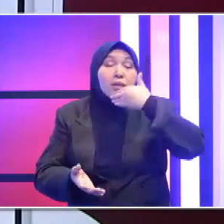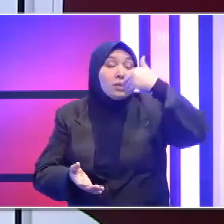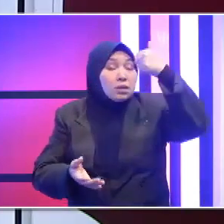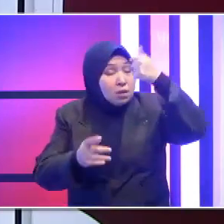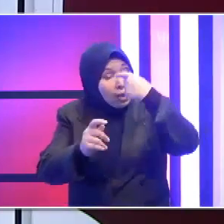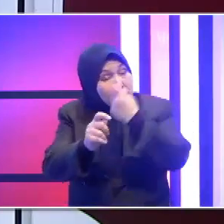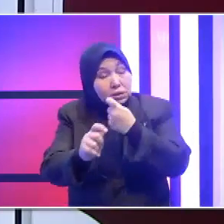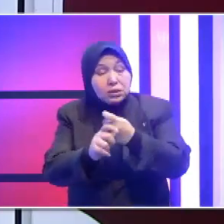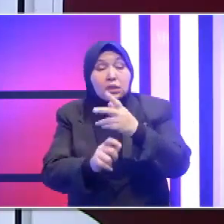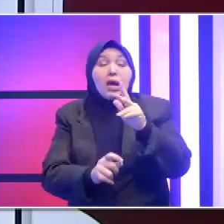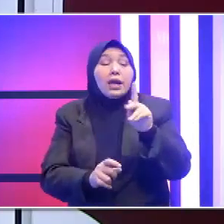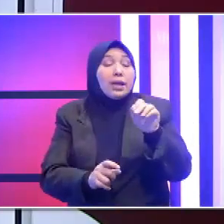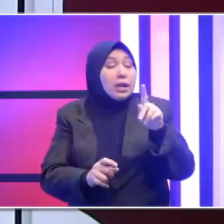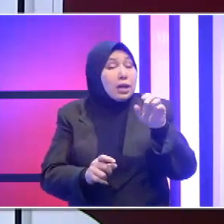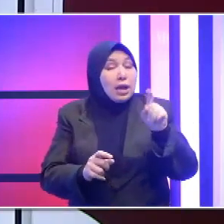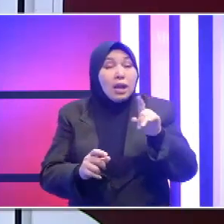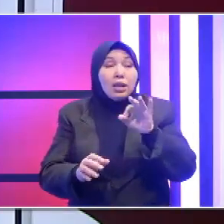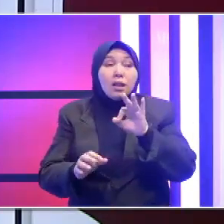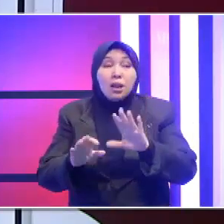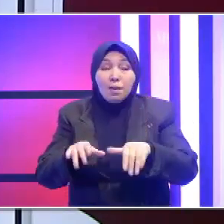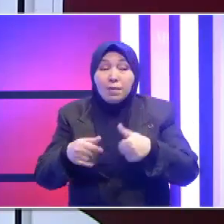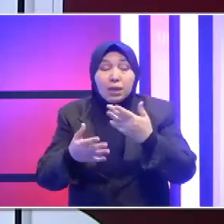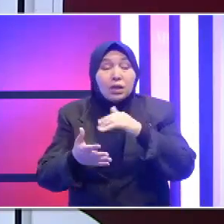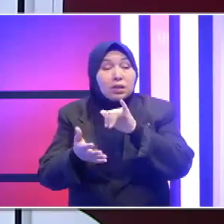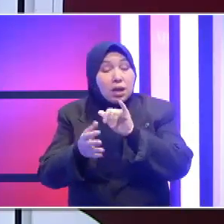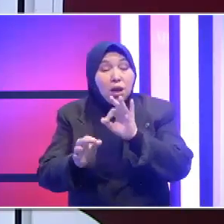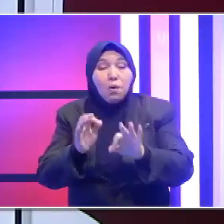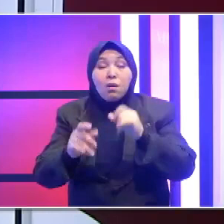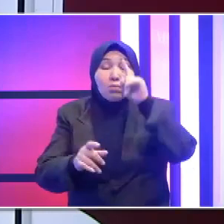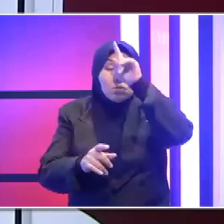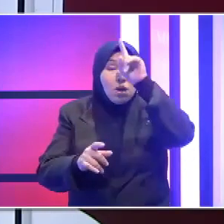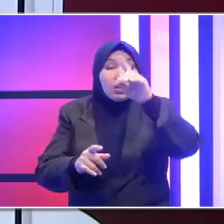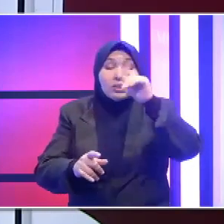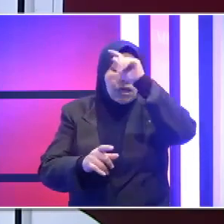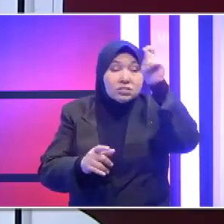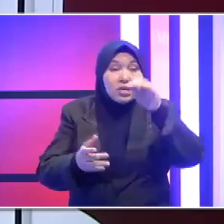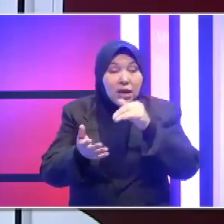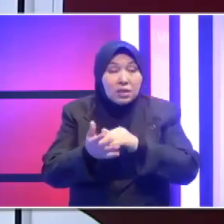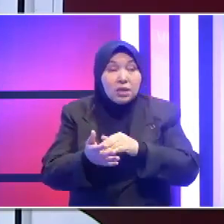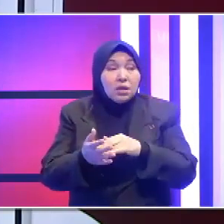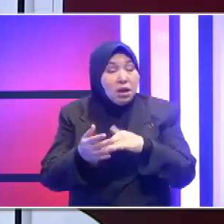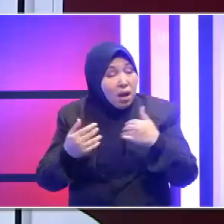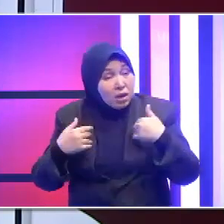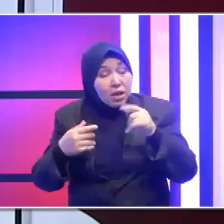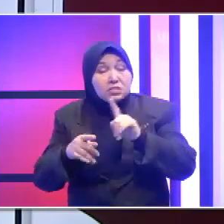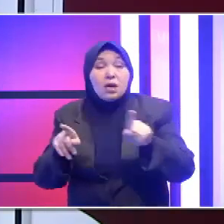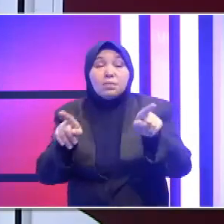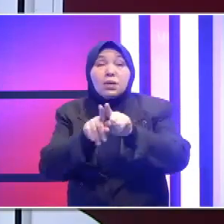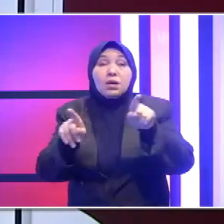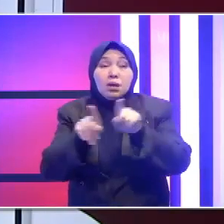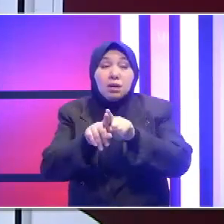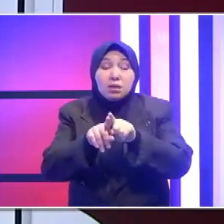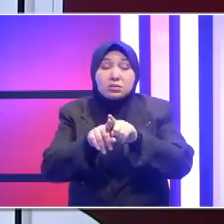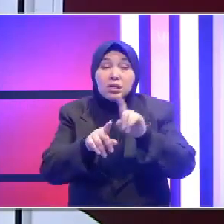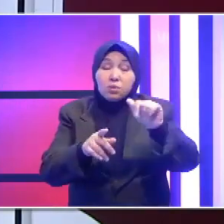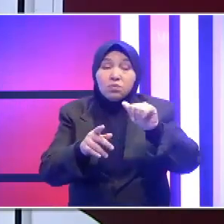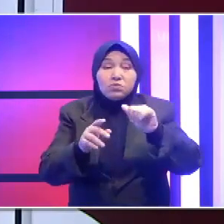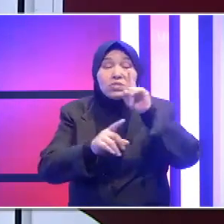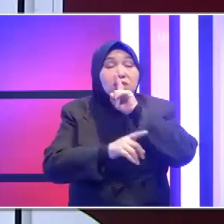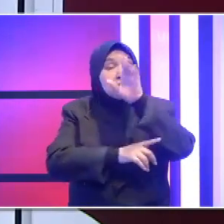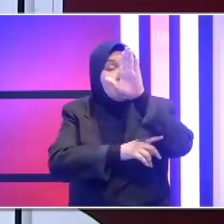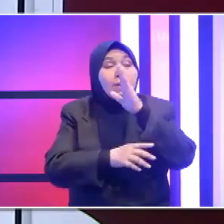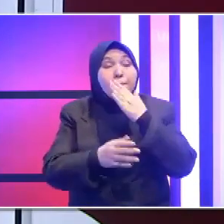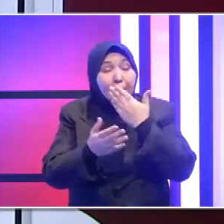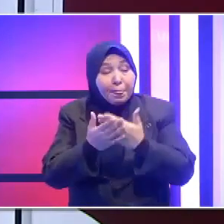lebih dekat apa manual dnow makanya sekali lagi Adakah sama orang yang kami janjikan kepadanya suatu janji yang